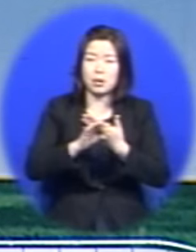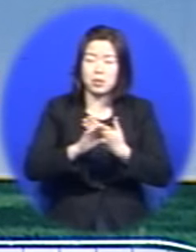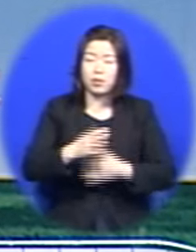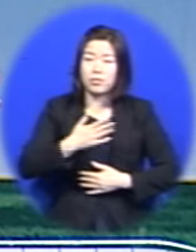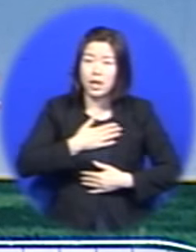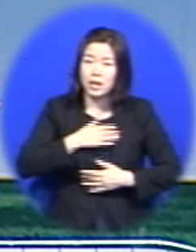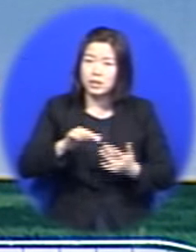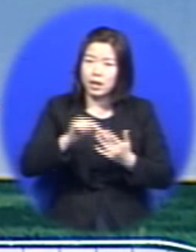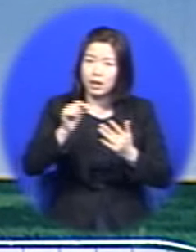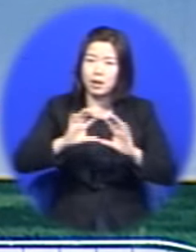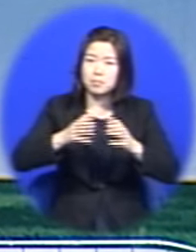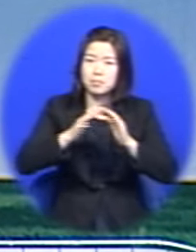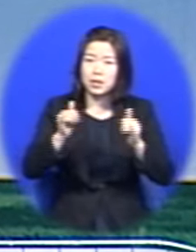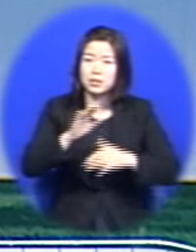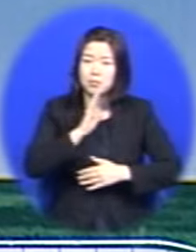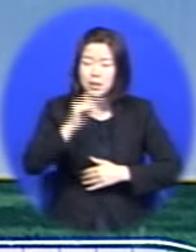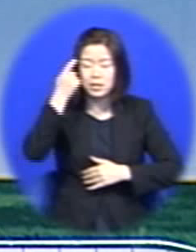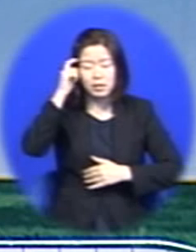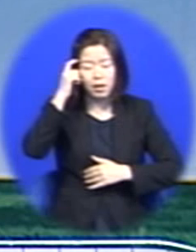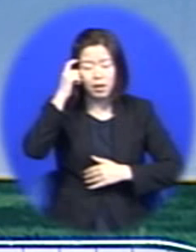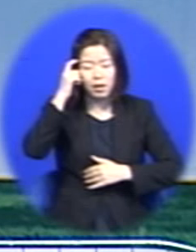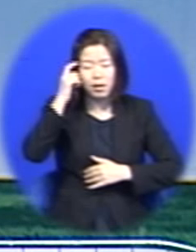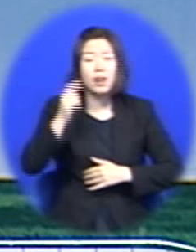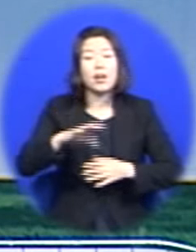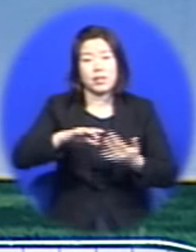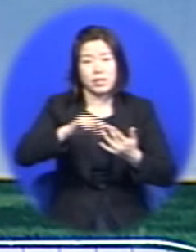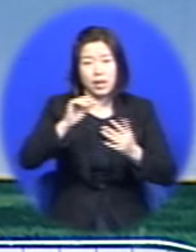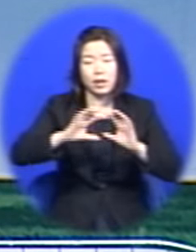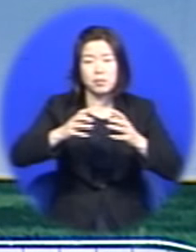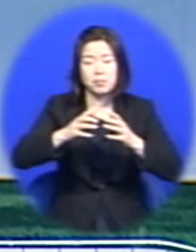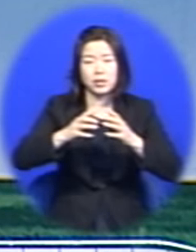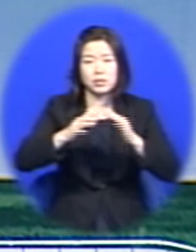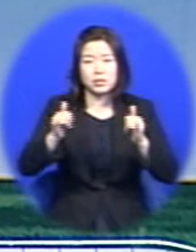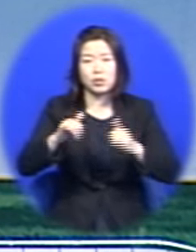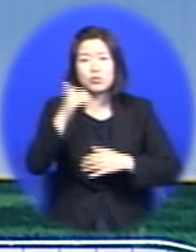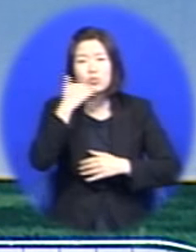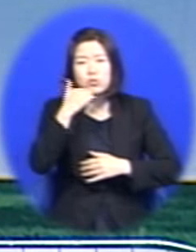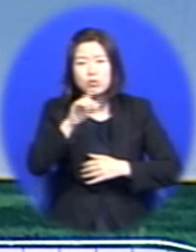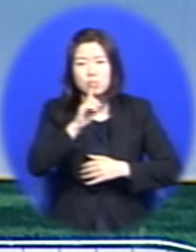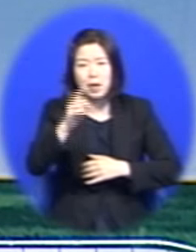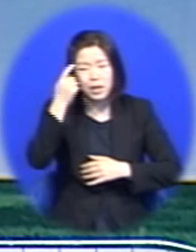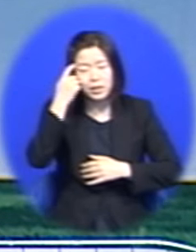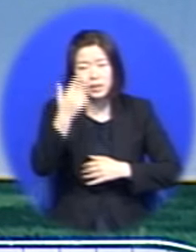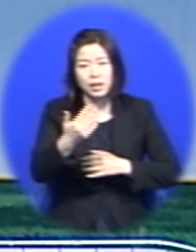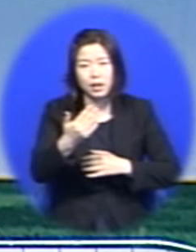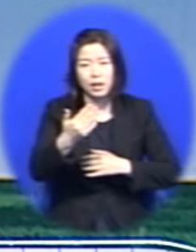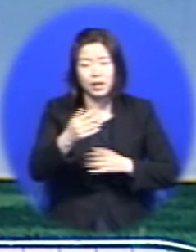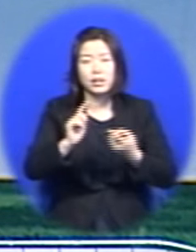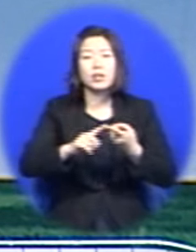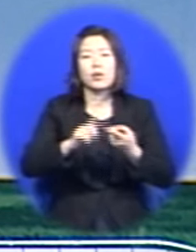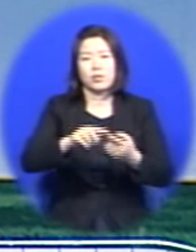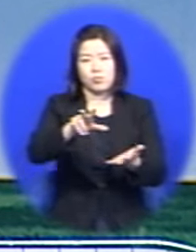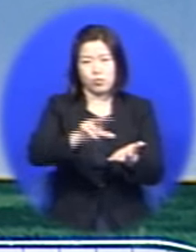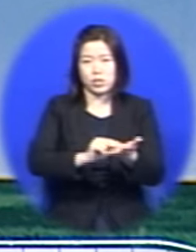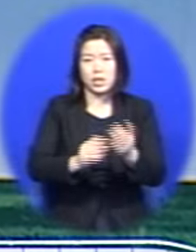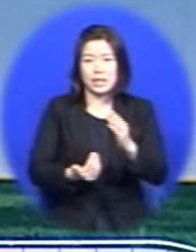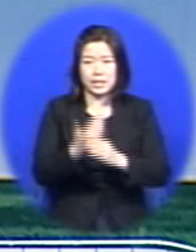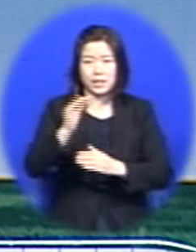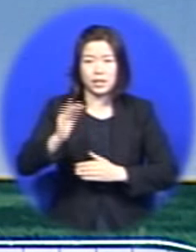택한 백성일까? 택한 백성은 도대체 누구를 말하는 걸까? 하는 문제가 생기게 됩니다.